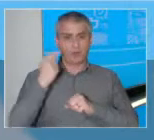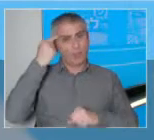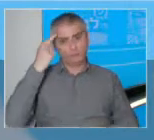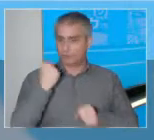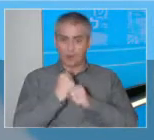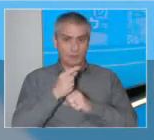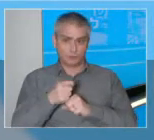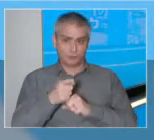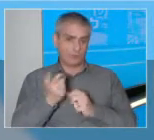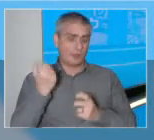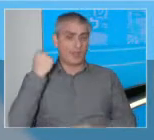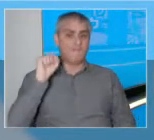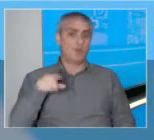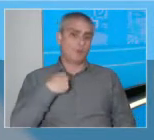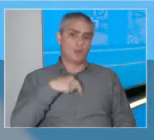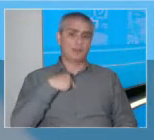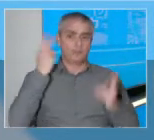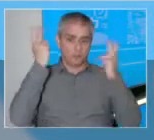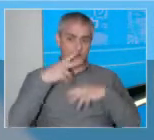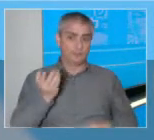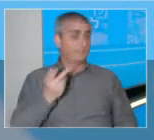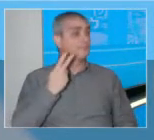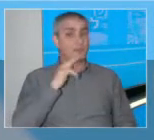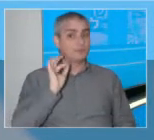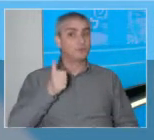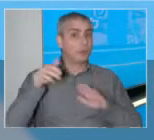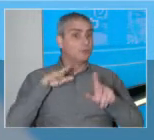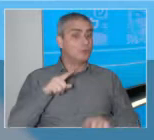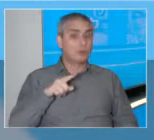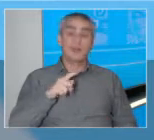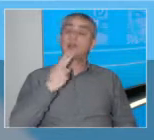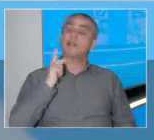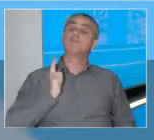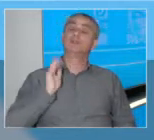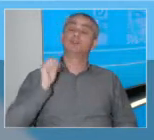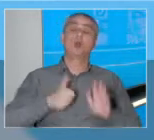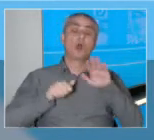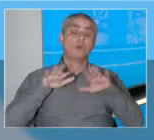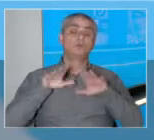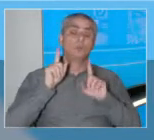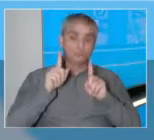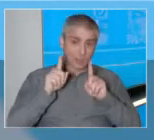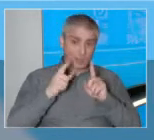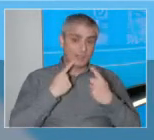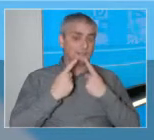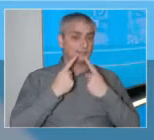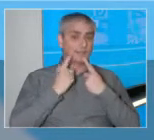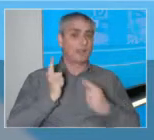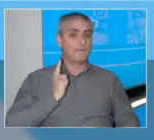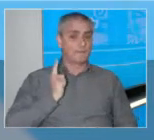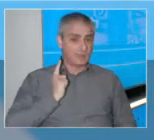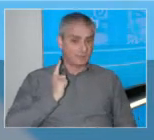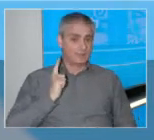חשבו לבצע אותה, הפרו איתנו את ההסכם. התחייבות אישית של ראש הממשלה. התחייבות אישית של ראש הממשלה בשיחה